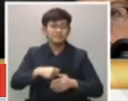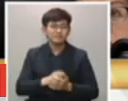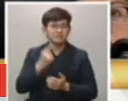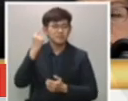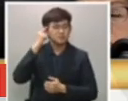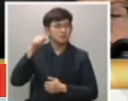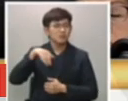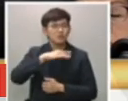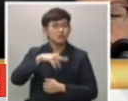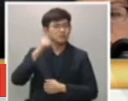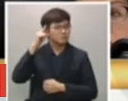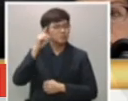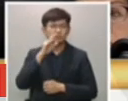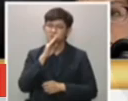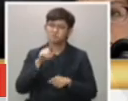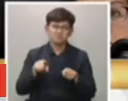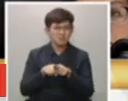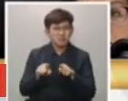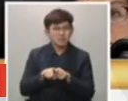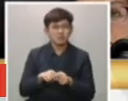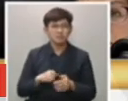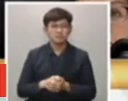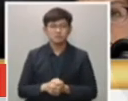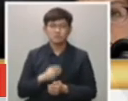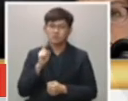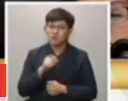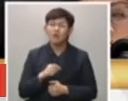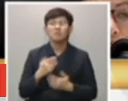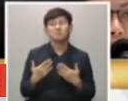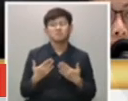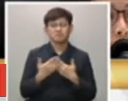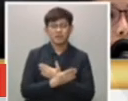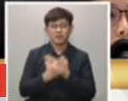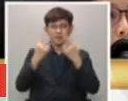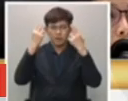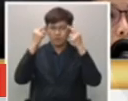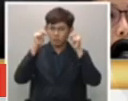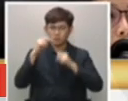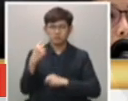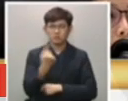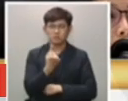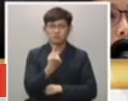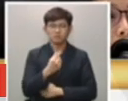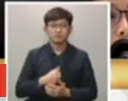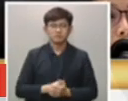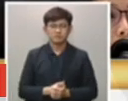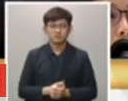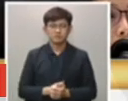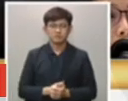เป็นเอกฉันท์เขาบอกว่าต้องเปลี่ยนตัวนายกรัฐมนตรีเท่านั้น